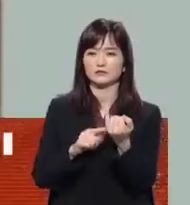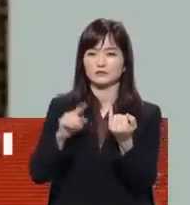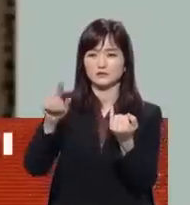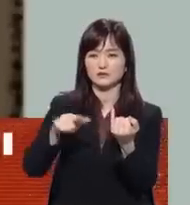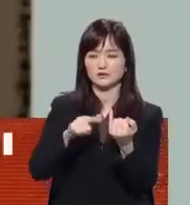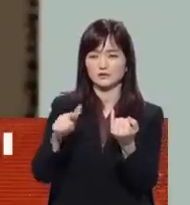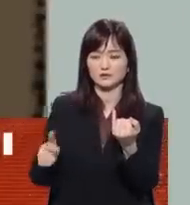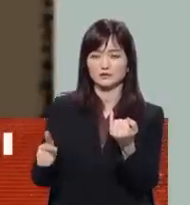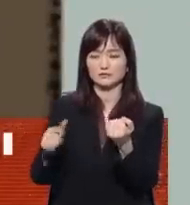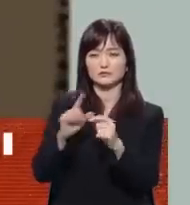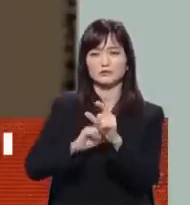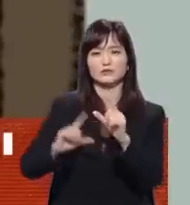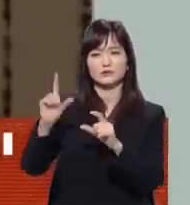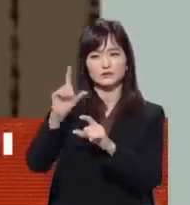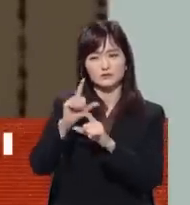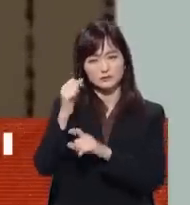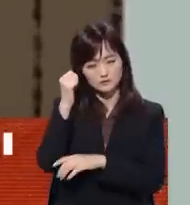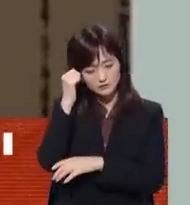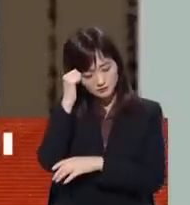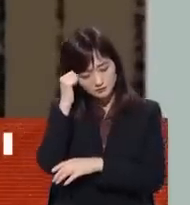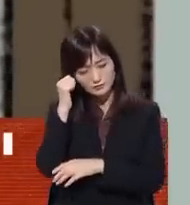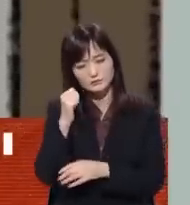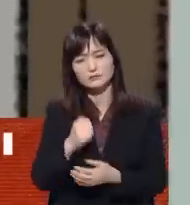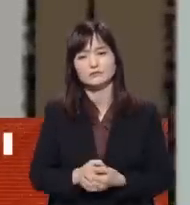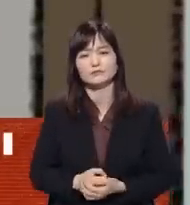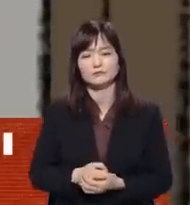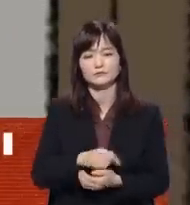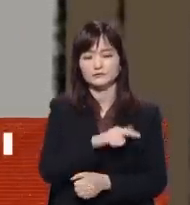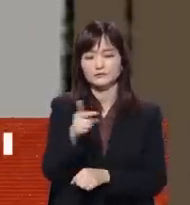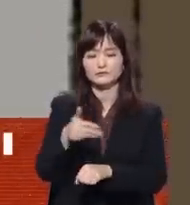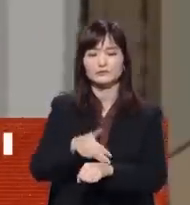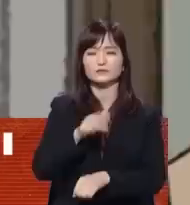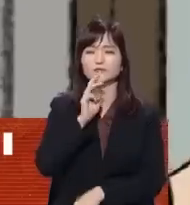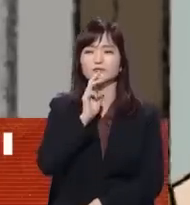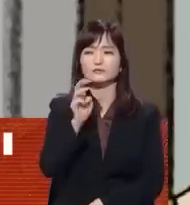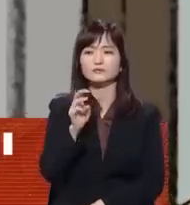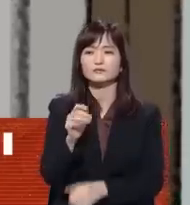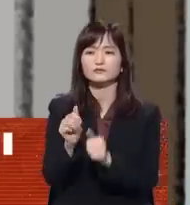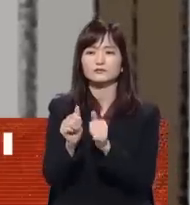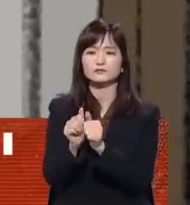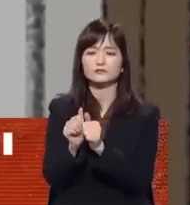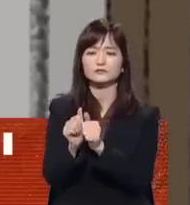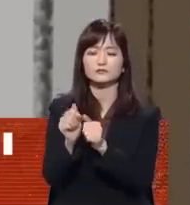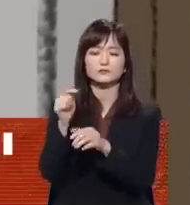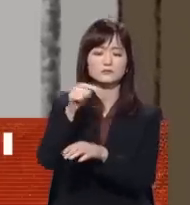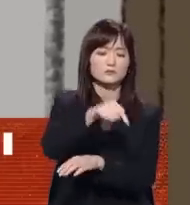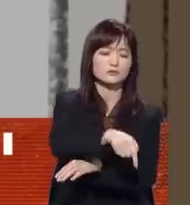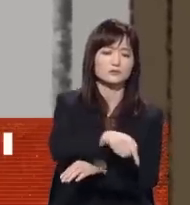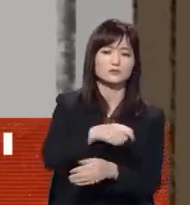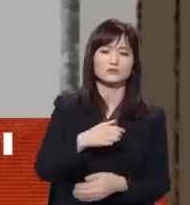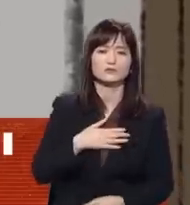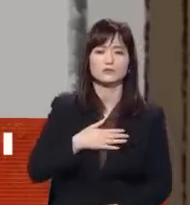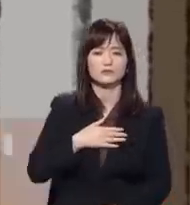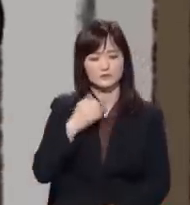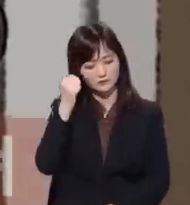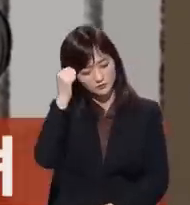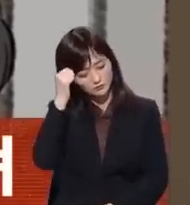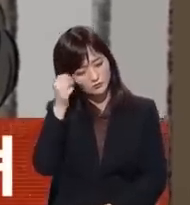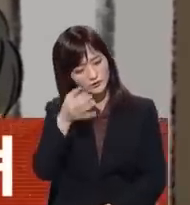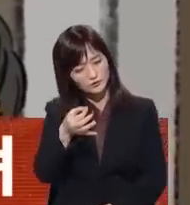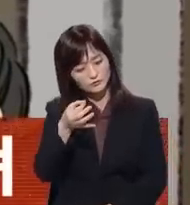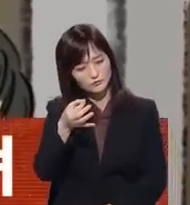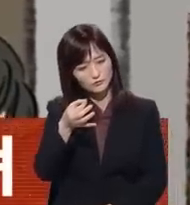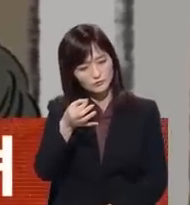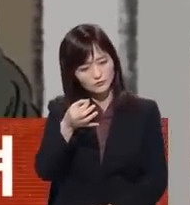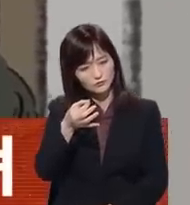했고요 하루 더 묵겠다고 얘기를 했고요 저녁 8시 30분쯤에는 남성이 밖으로 나가면서 나 숙박비 가지러